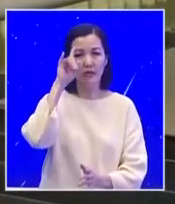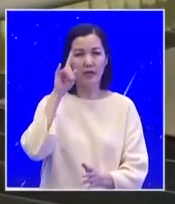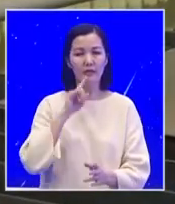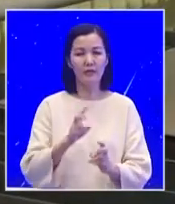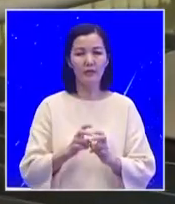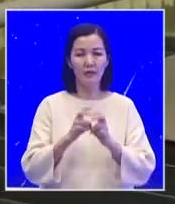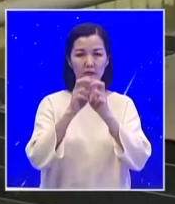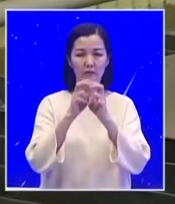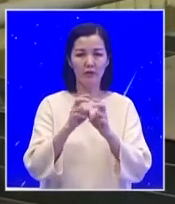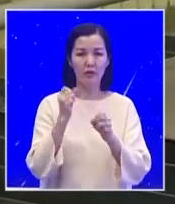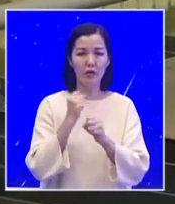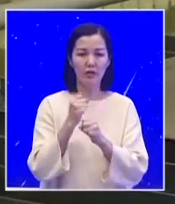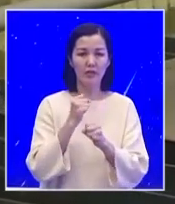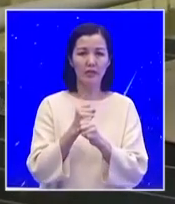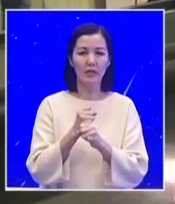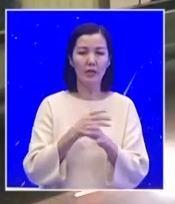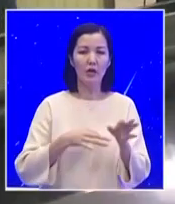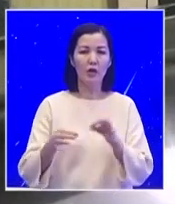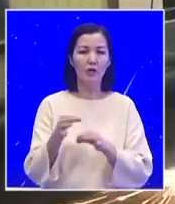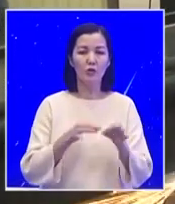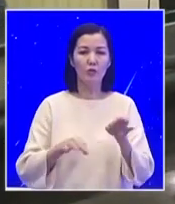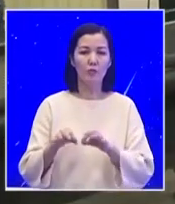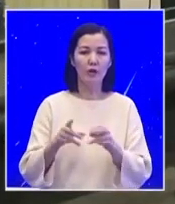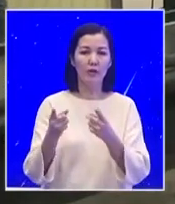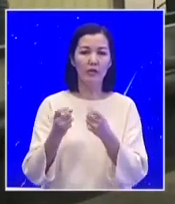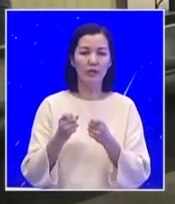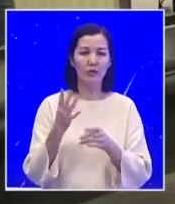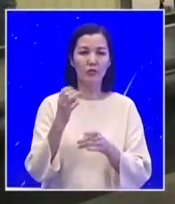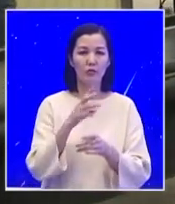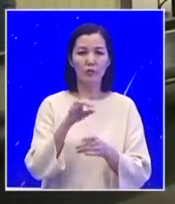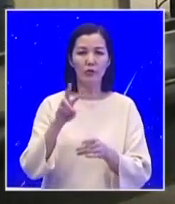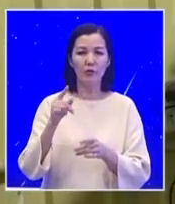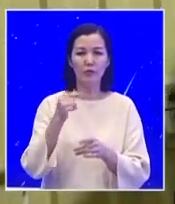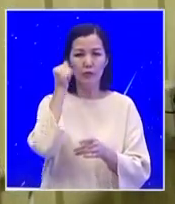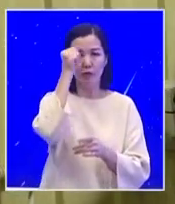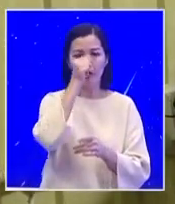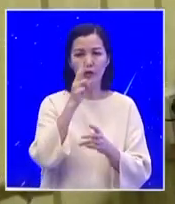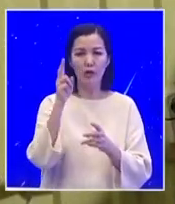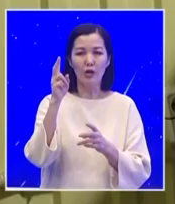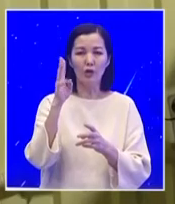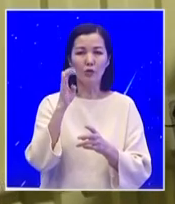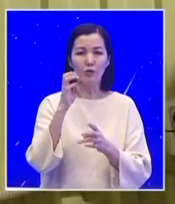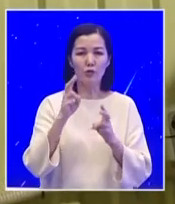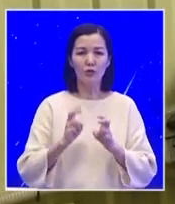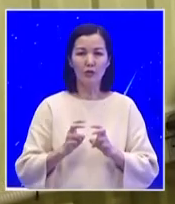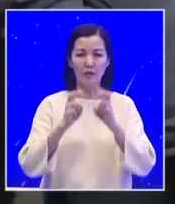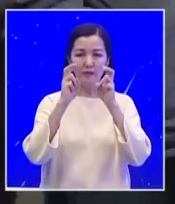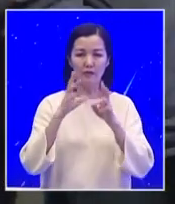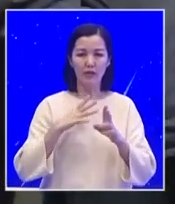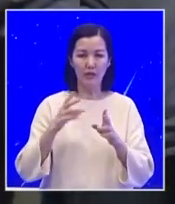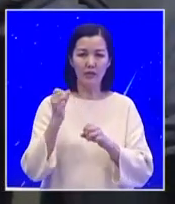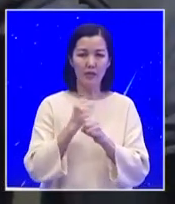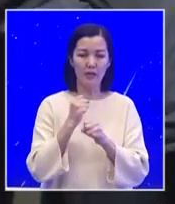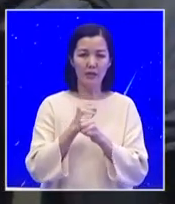Көтеру механизмдерін жасау жобасына тартылған қаржы 400 миллион теңге. Жылына 400 лифт жасауға қауқарлы. Мұнда негізінен жолаушылармен